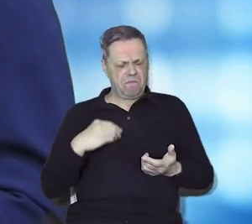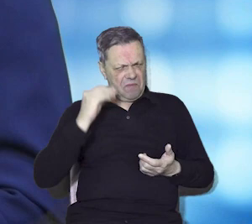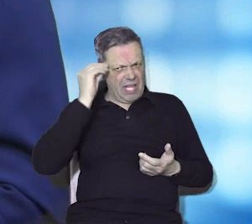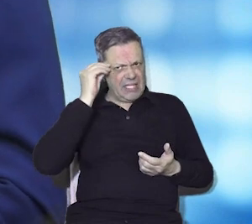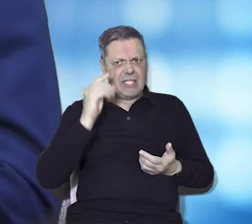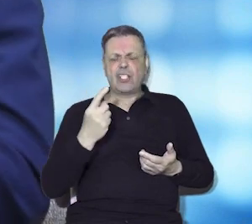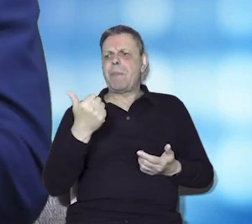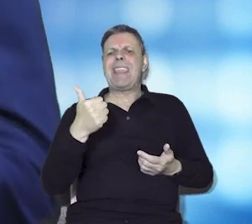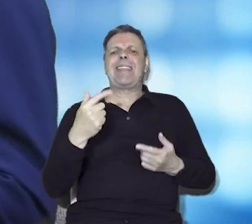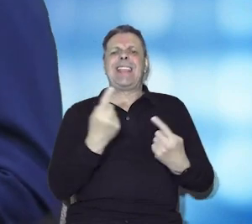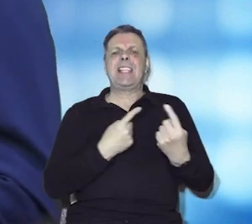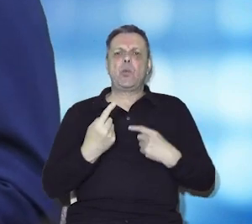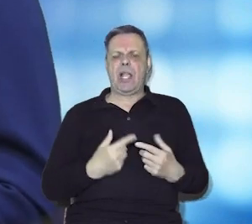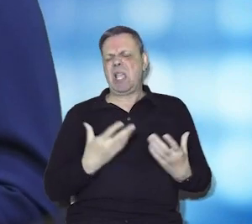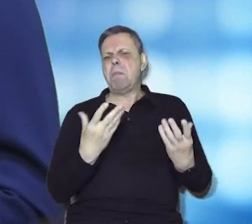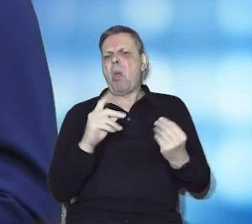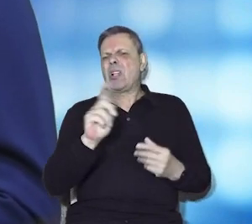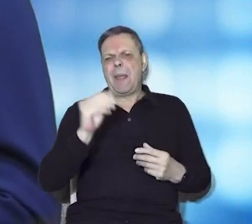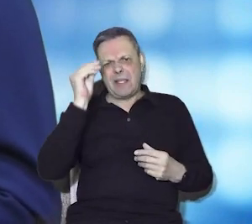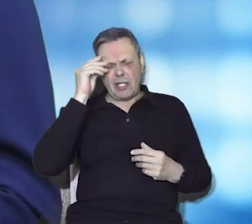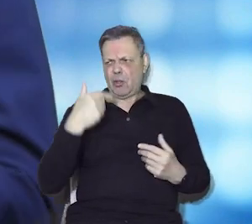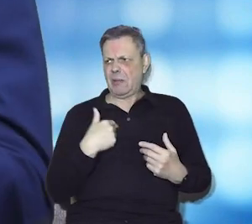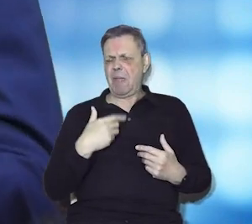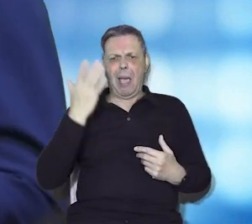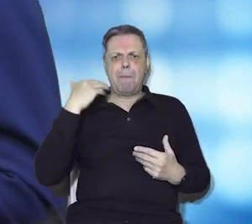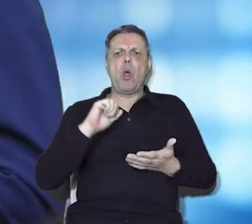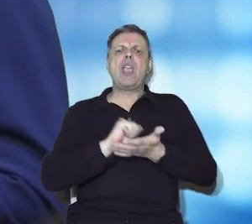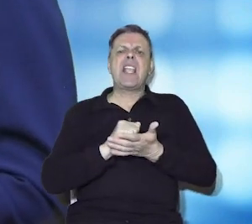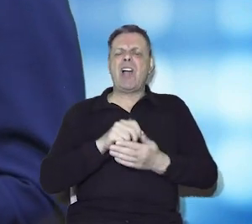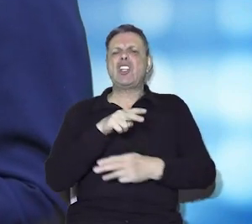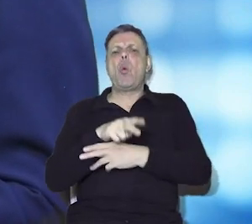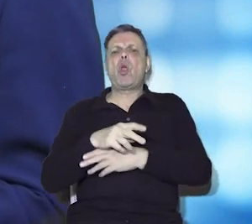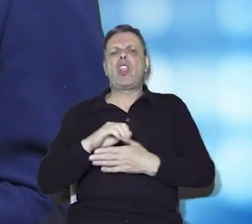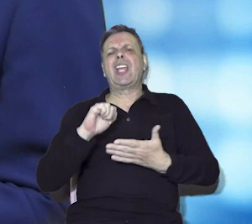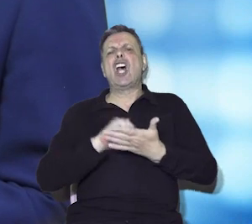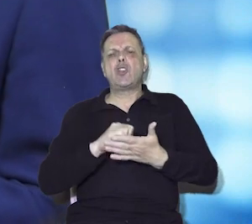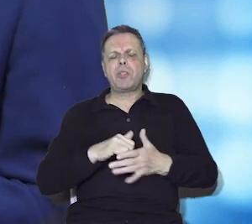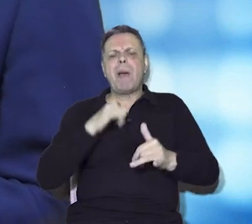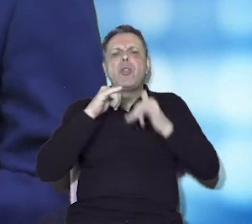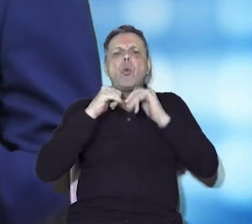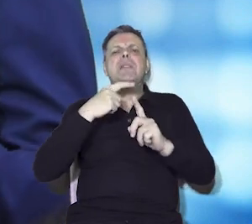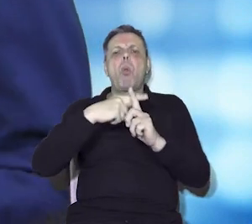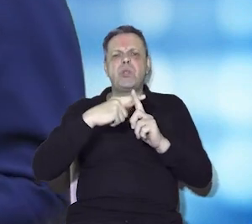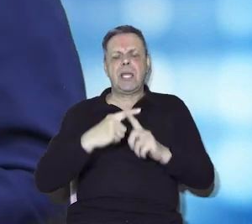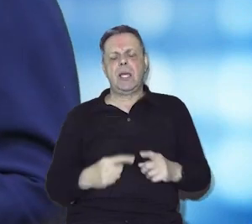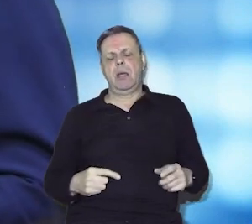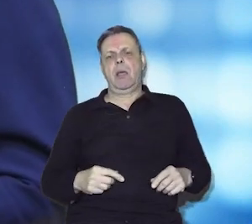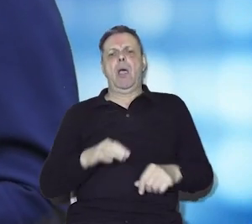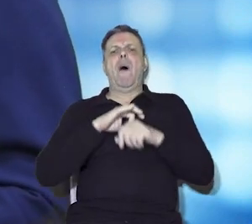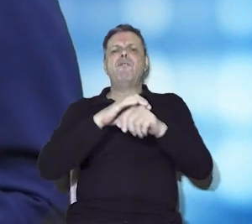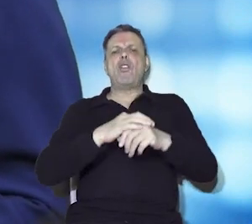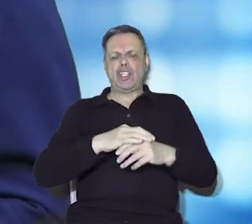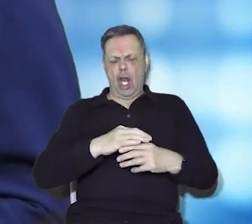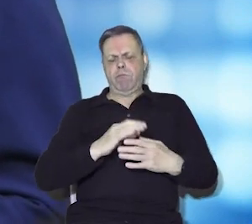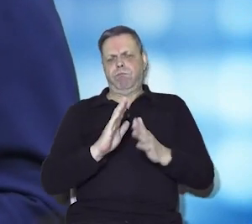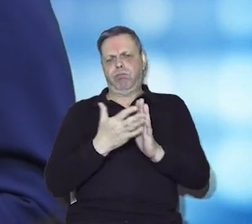jedne situacije, mnogi se ne sjećaju, da sam bio izdavač i urednik časopisa Turist Plus, vodeće revije za